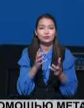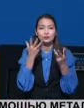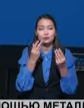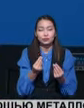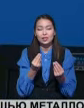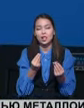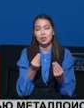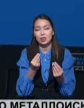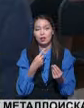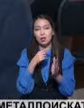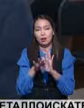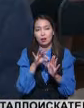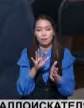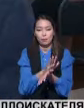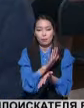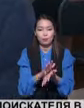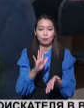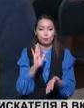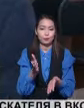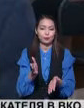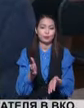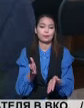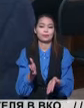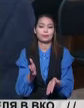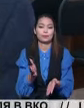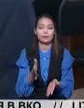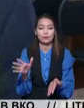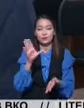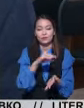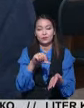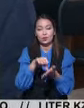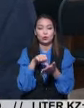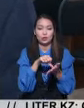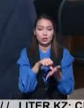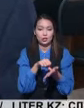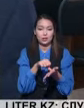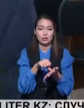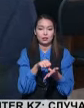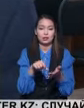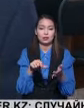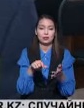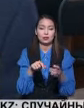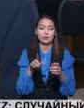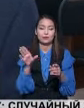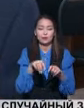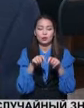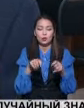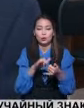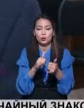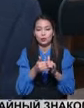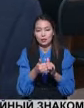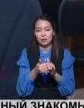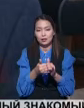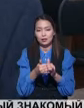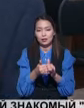будет бесплатным. Как вы видите, на всех участках созданы все необходимые условия для лиц с